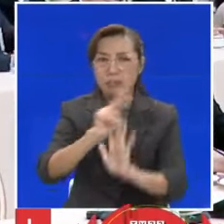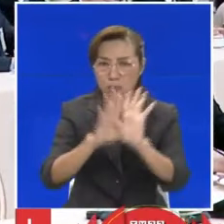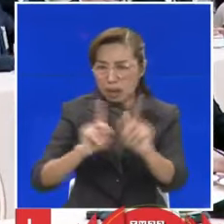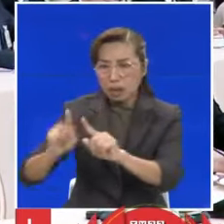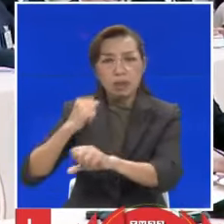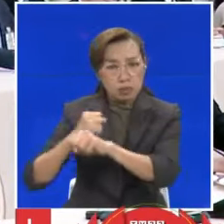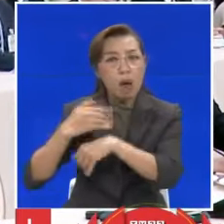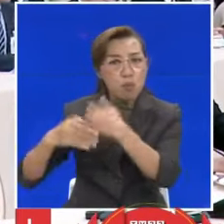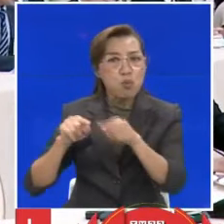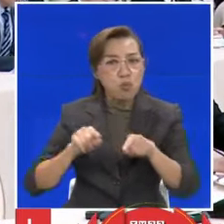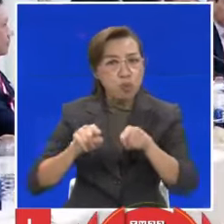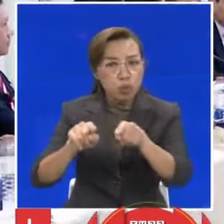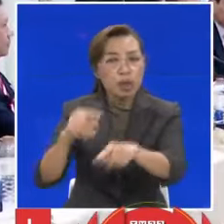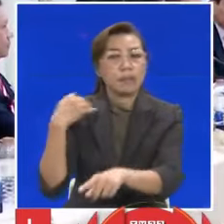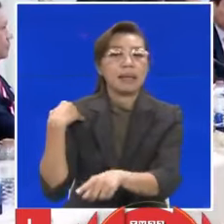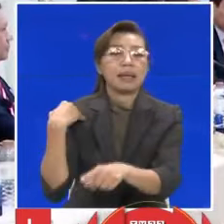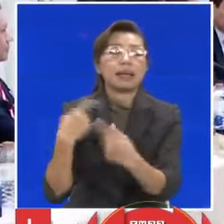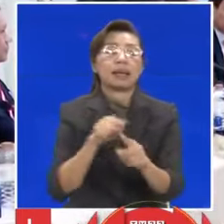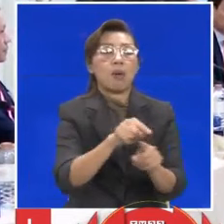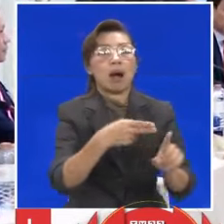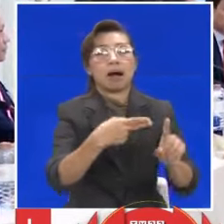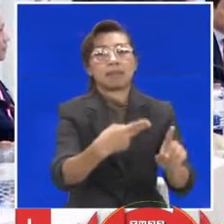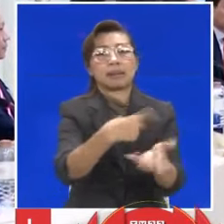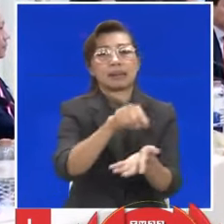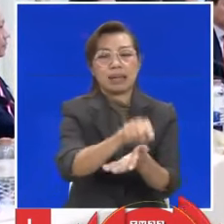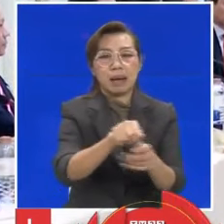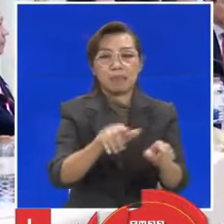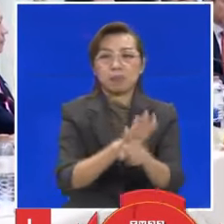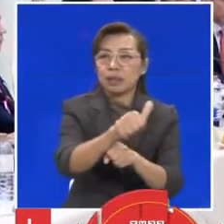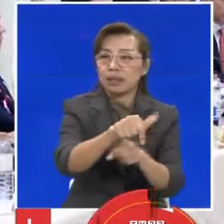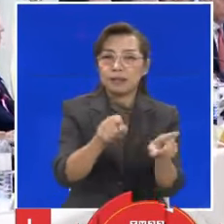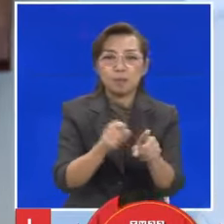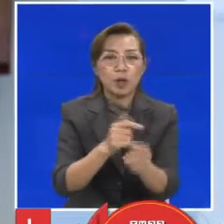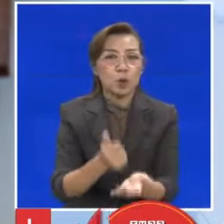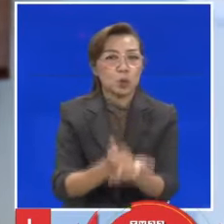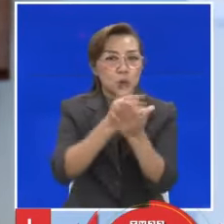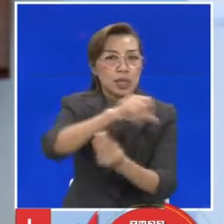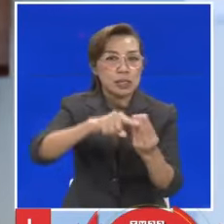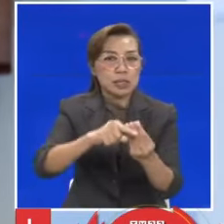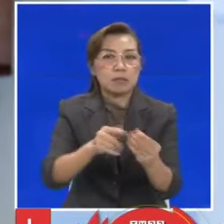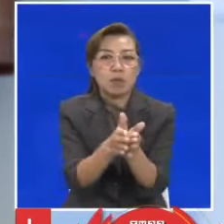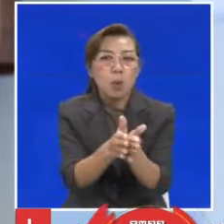น้าทำคู่ขนานกันไปแต่เพียงแต่ว่าไอ้ดิจิตอลวอลเล็ตเนี่ยมันจะเป็นตัวกระตุ้นเศรษฐกิจในภาคใหญ่นั่นเอง